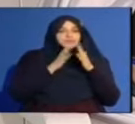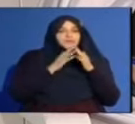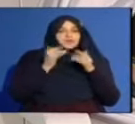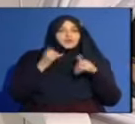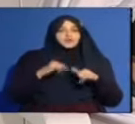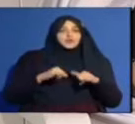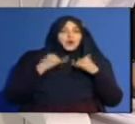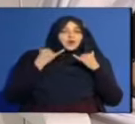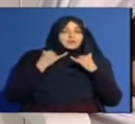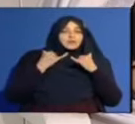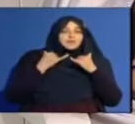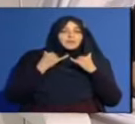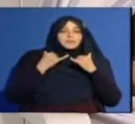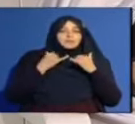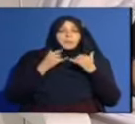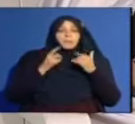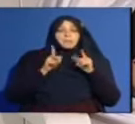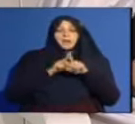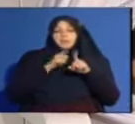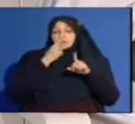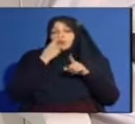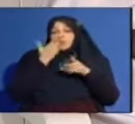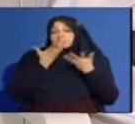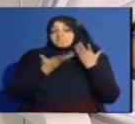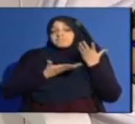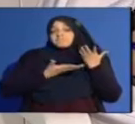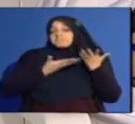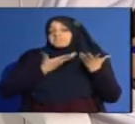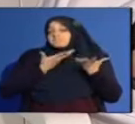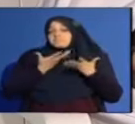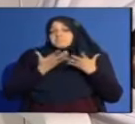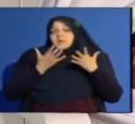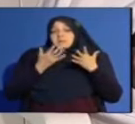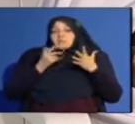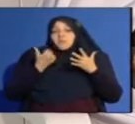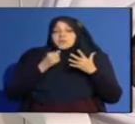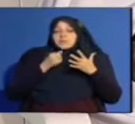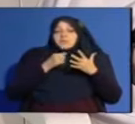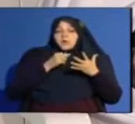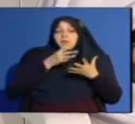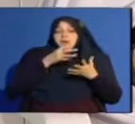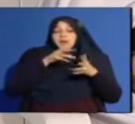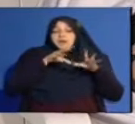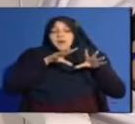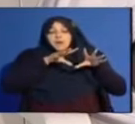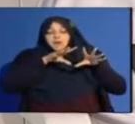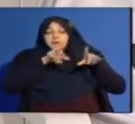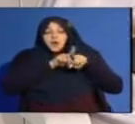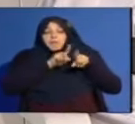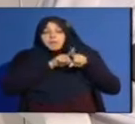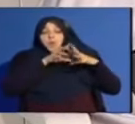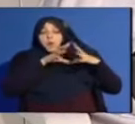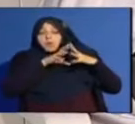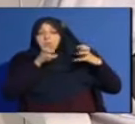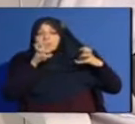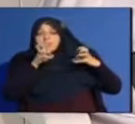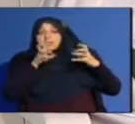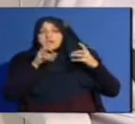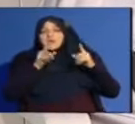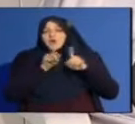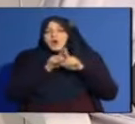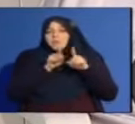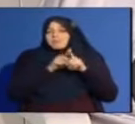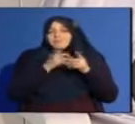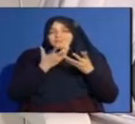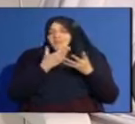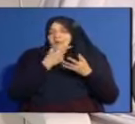الشباب بأقرانهم أيضا لا شك أنهم يتأثرون ببعض أخلاقهم وسلوكاتهم، وهذا أمر يعني